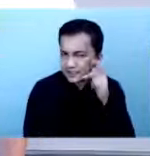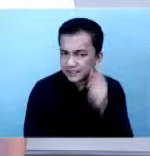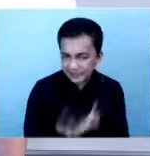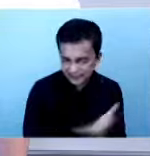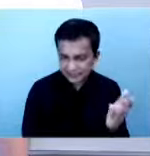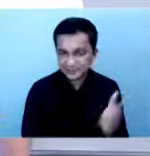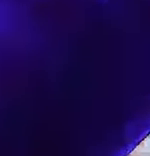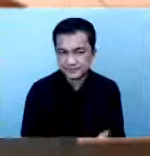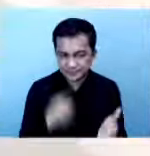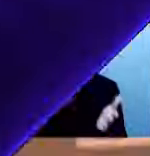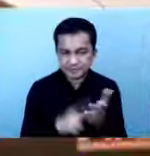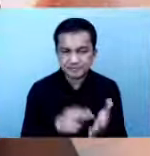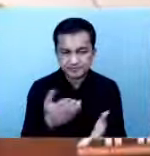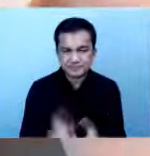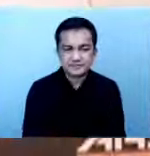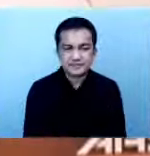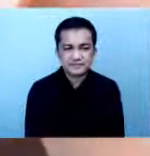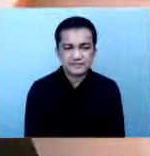na to.